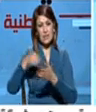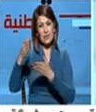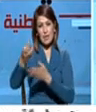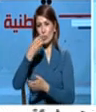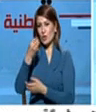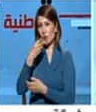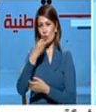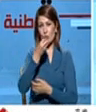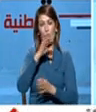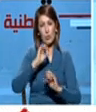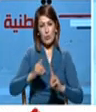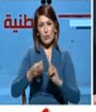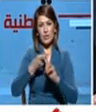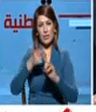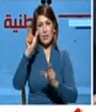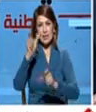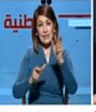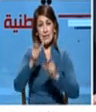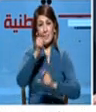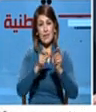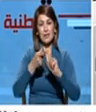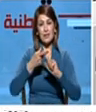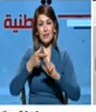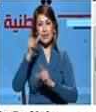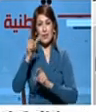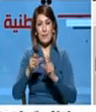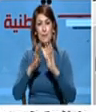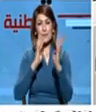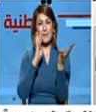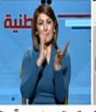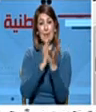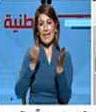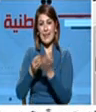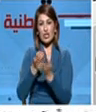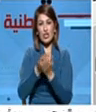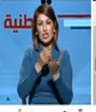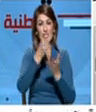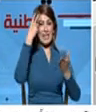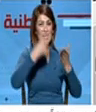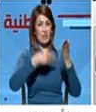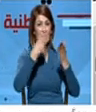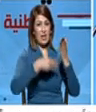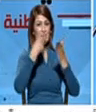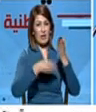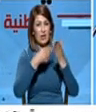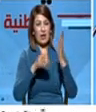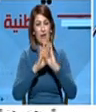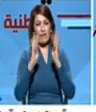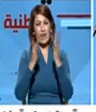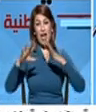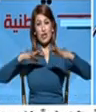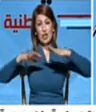ايجابي ان تقول اسئله المشاهدين مع السياده السياده تم تجديد العمل بالاتفاقيه القطاعيه وتضمن ال جمله من الاجراءات